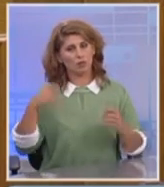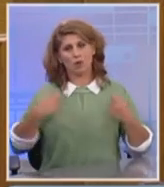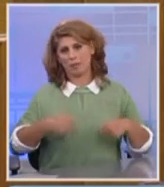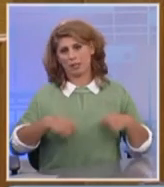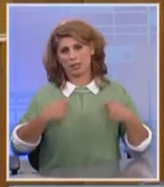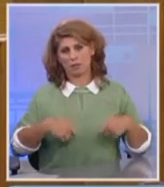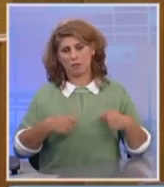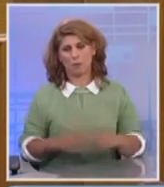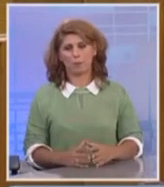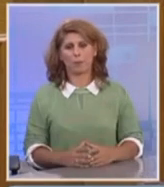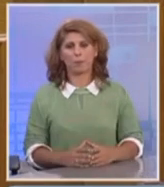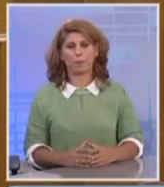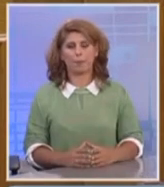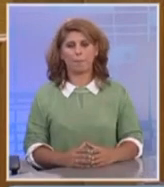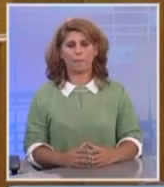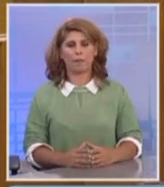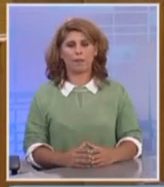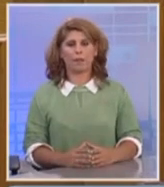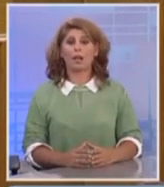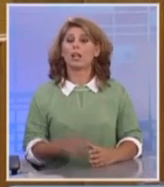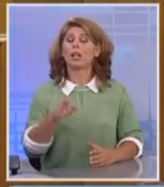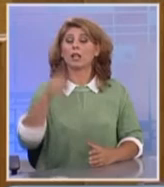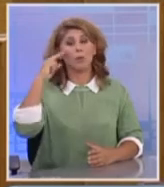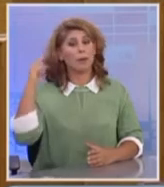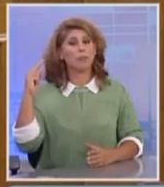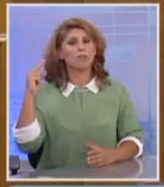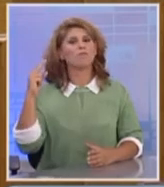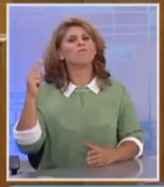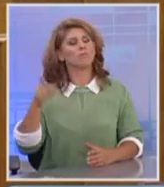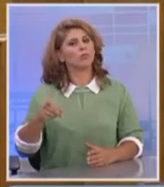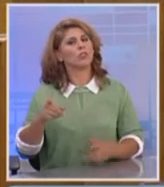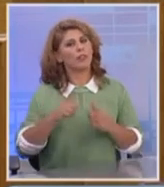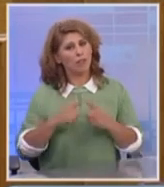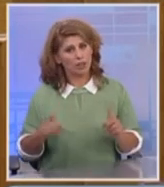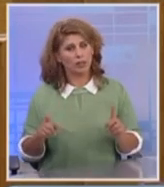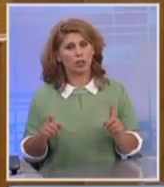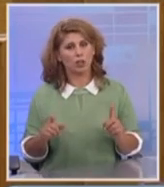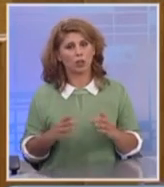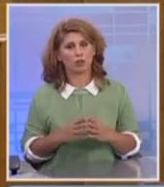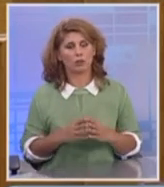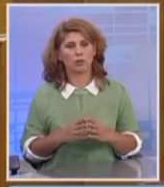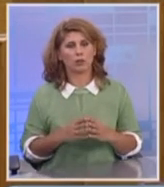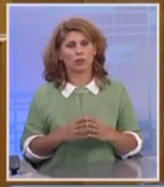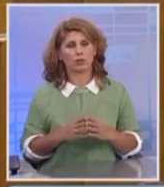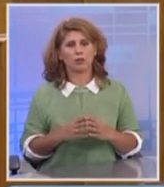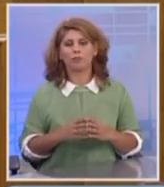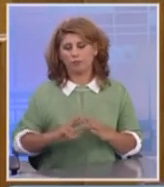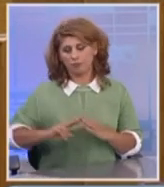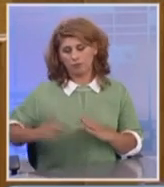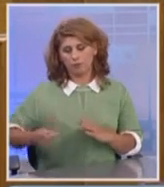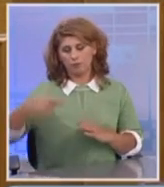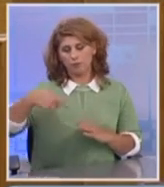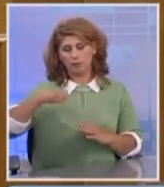καπιταλισμό. Είναι λοιπόν το Πανεπιστήμιο το άκρος διαφοροποιημένο που υπάρχει δίπλα στα